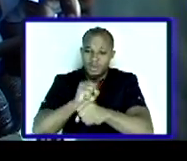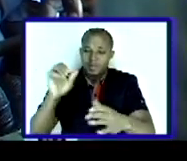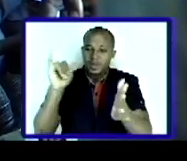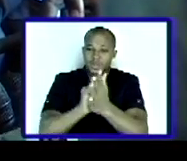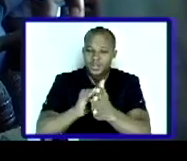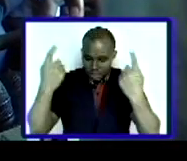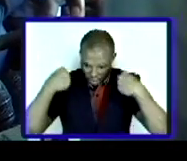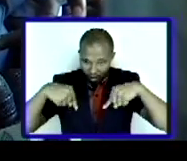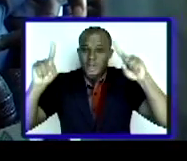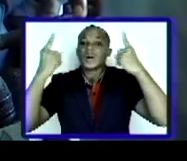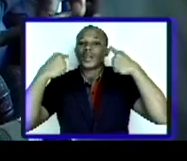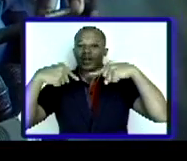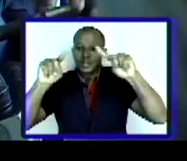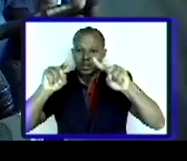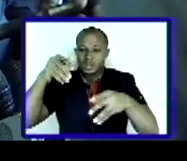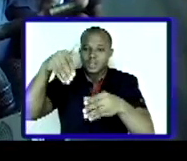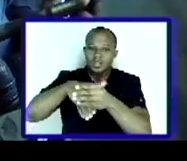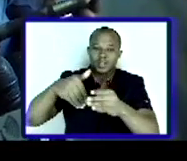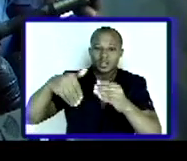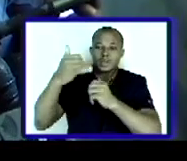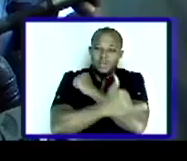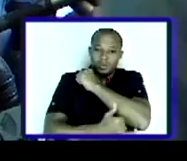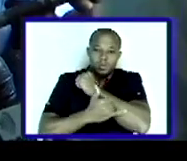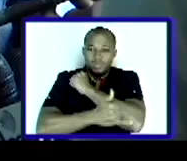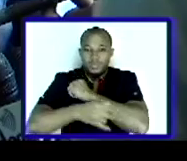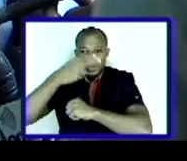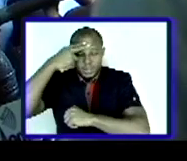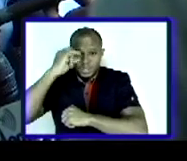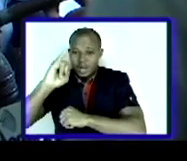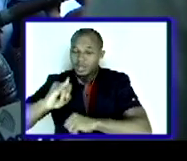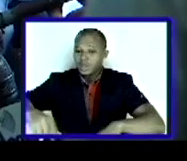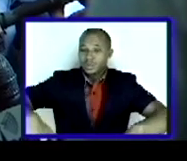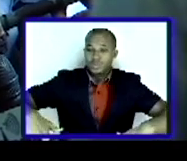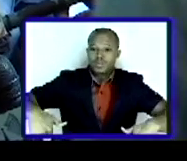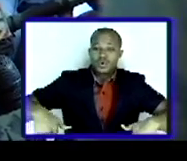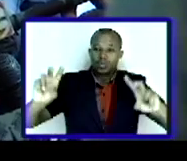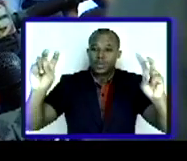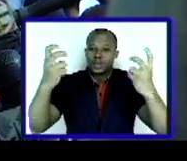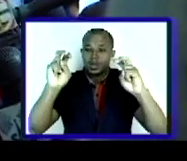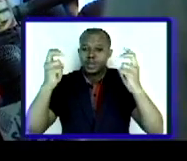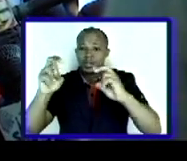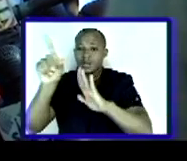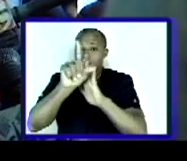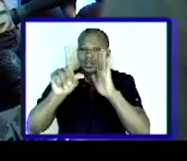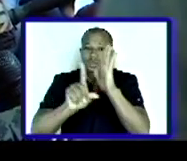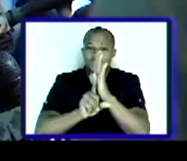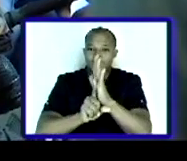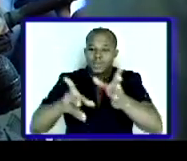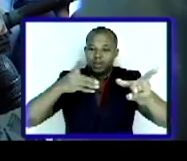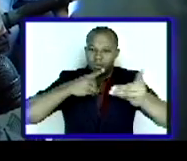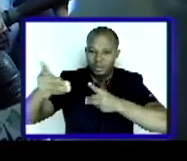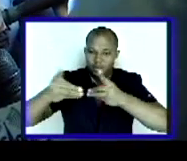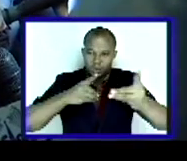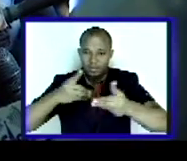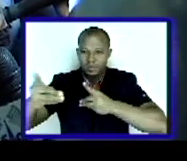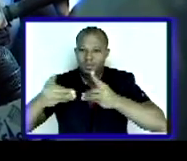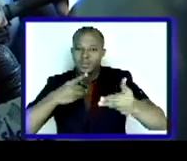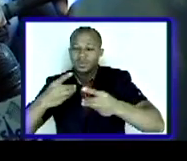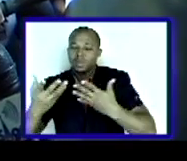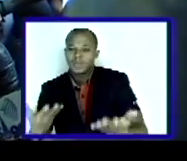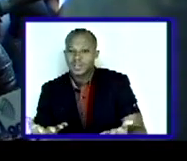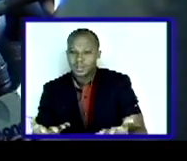jusqu'à date, et pour qu'on vraiment, il y a des textes de loi qui définit normes